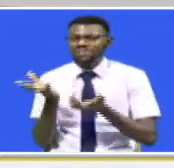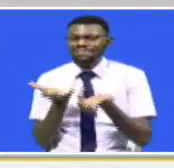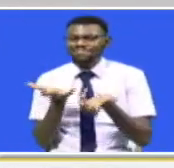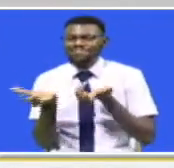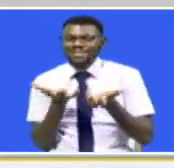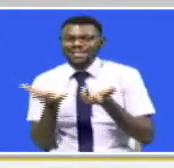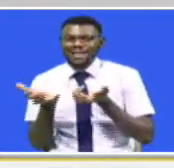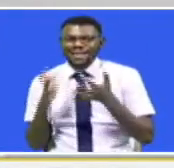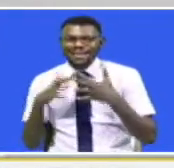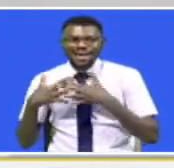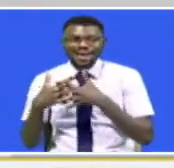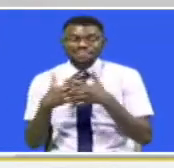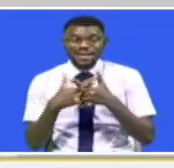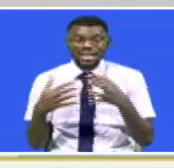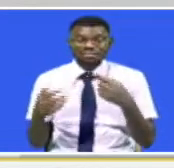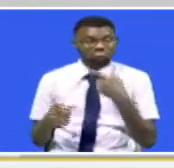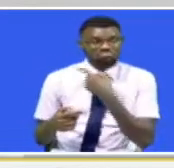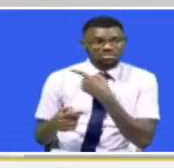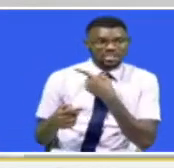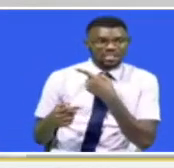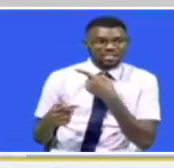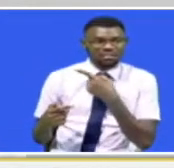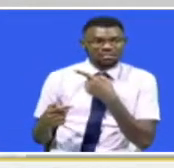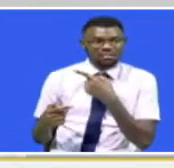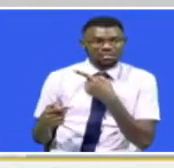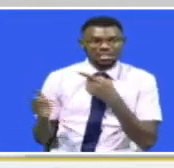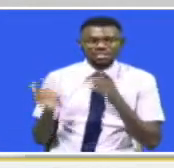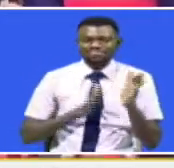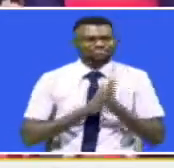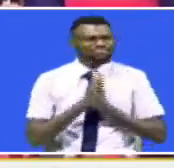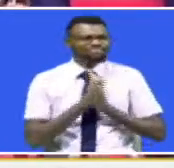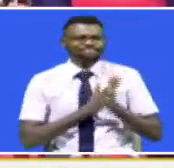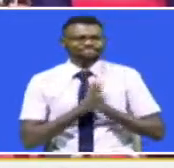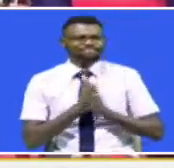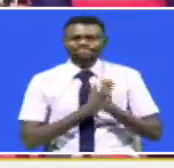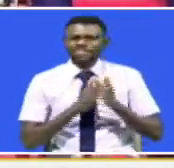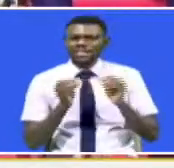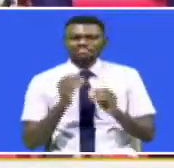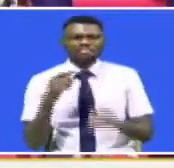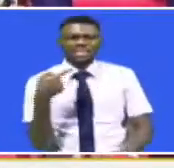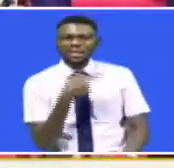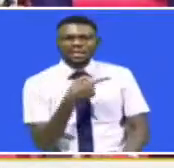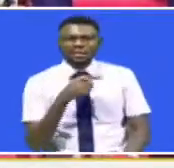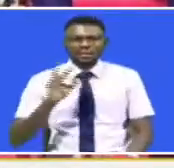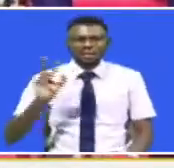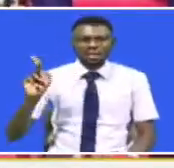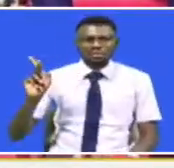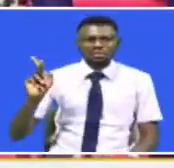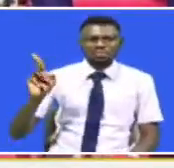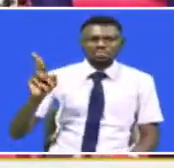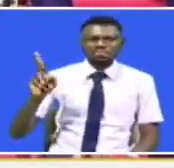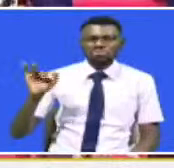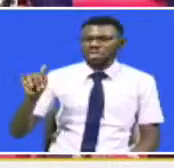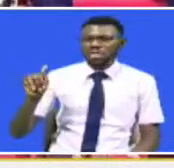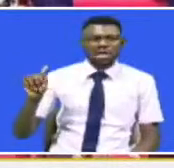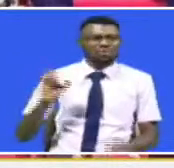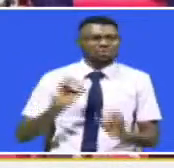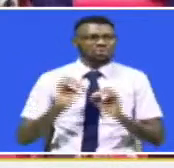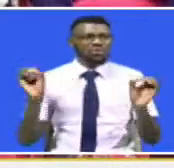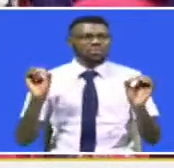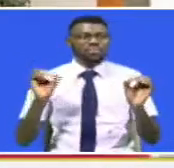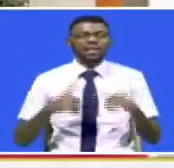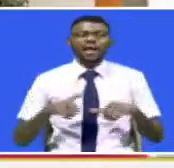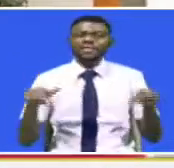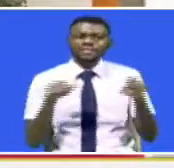kibiashara wa Marekani Catherine Tai anadokezwa kukataa mazungumzo yoyote yanayomhusisha Kuria. Dhana